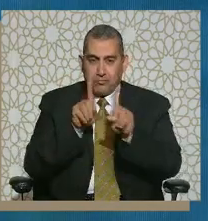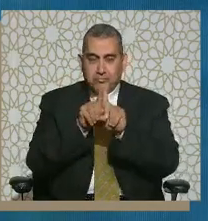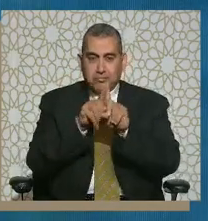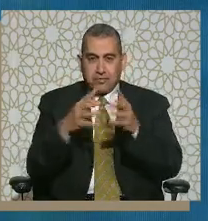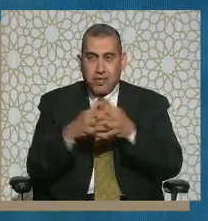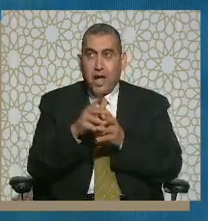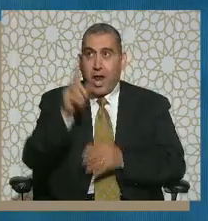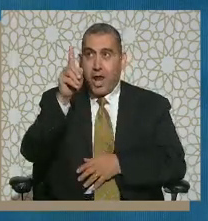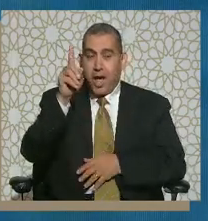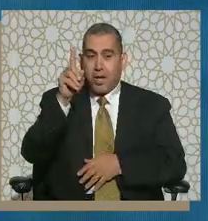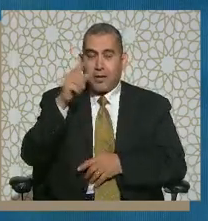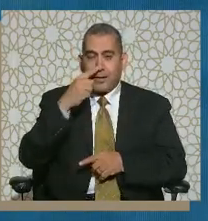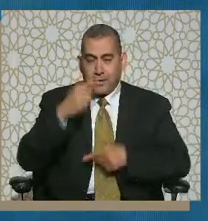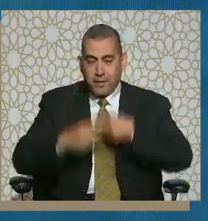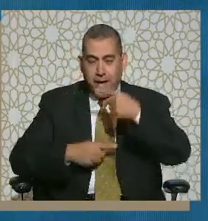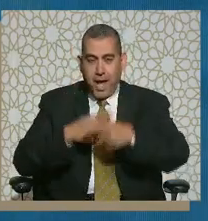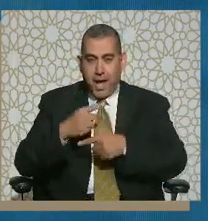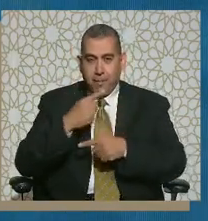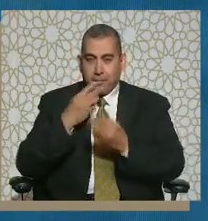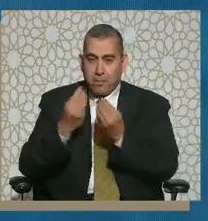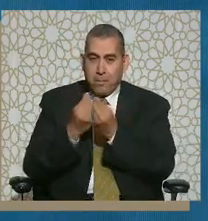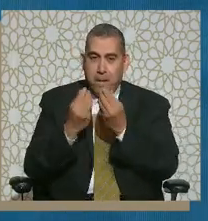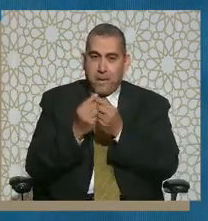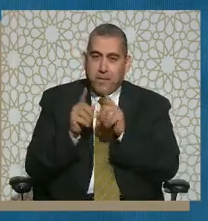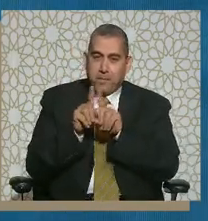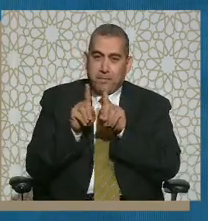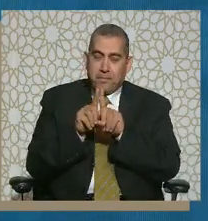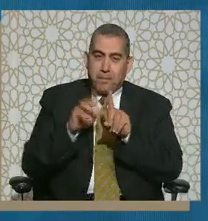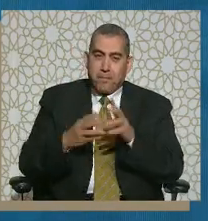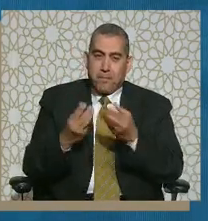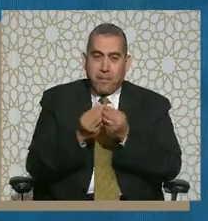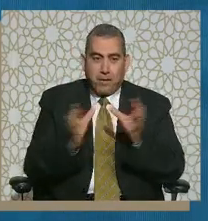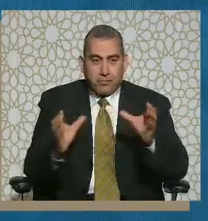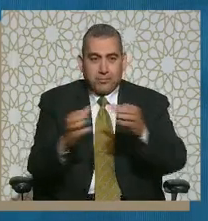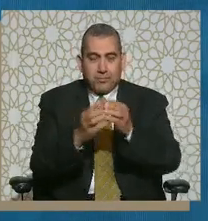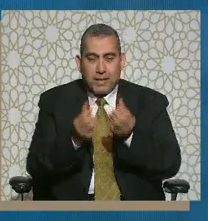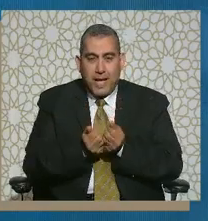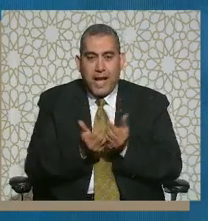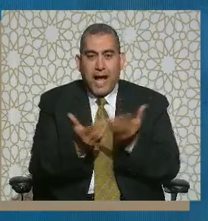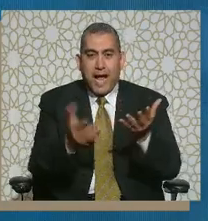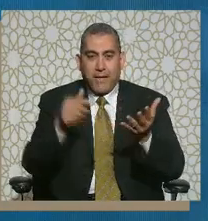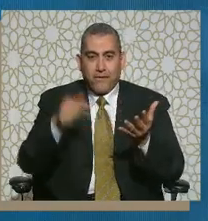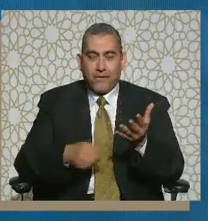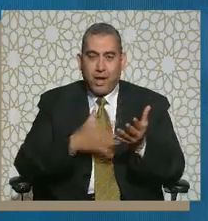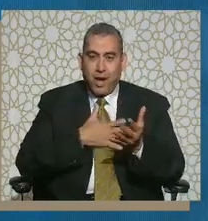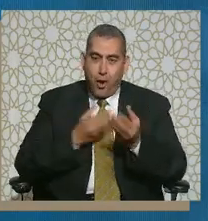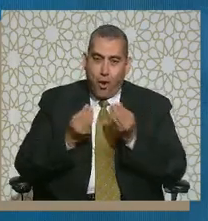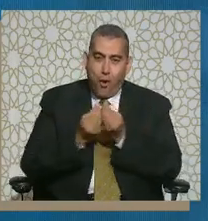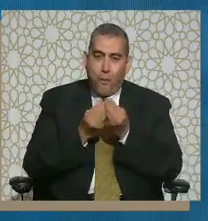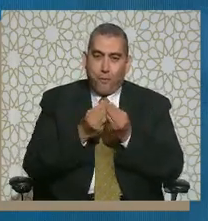الله دائما يؤانسنا بأنه يجمعنا على خير وعلى محبة وعلى ذكر الله.